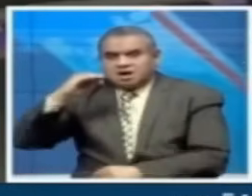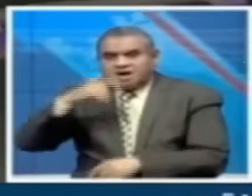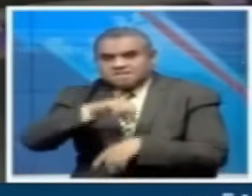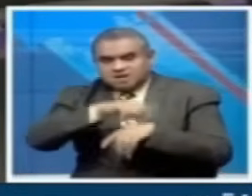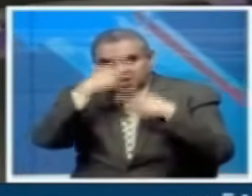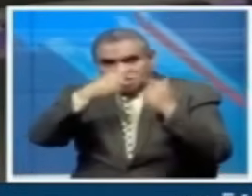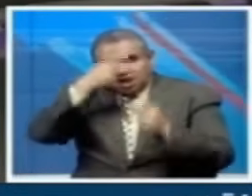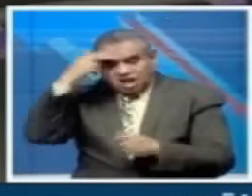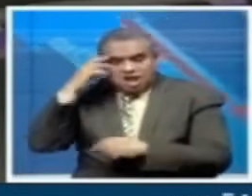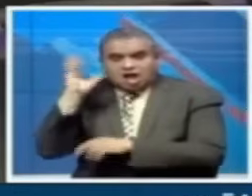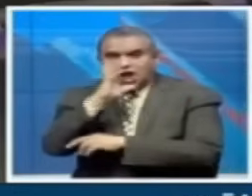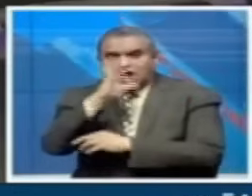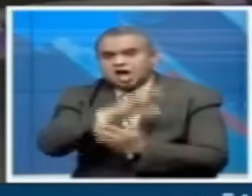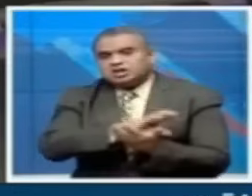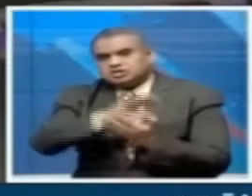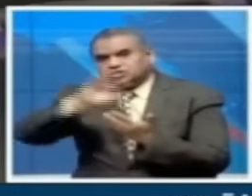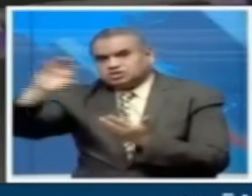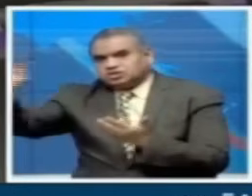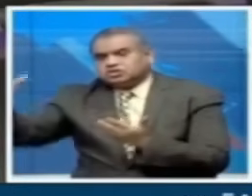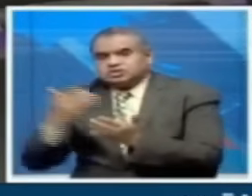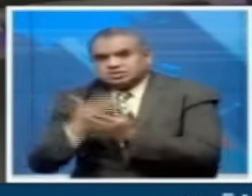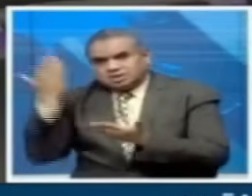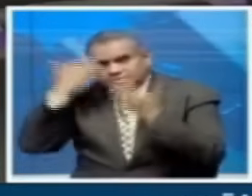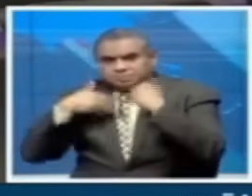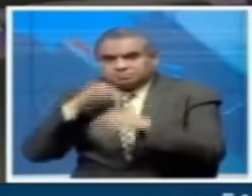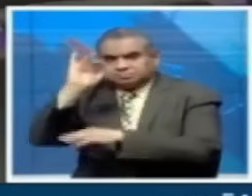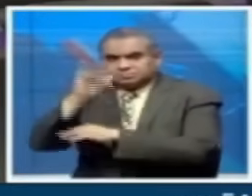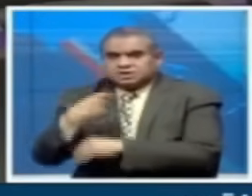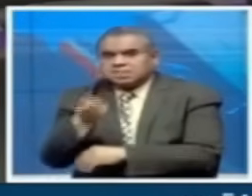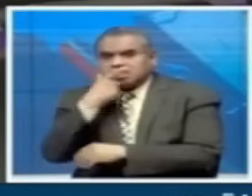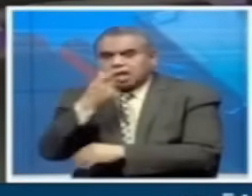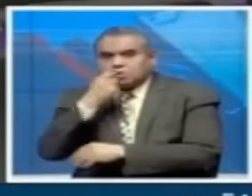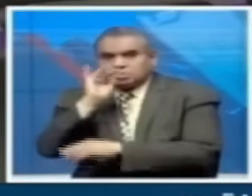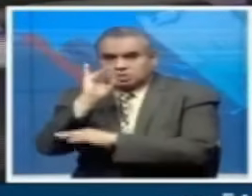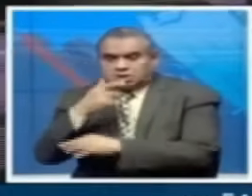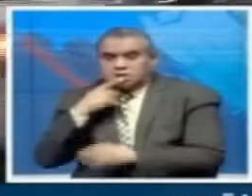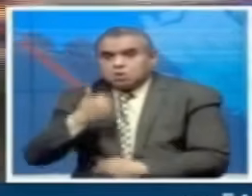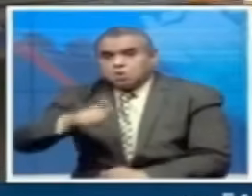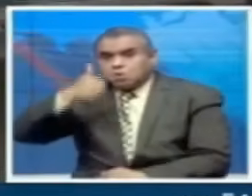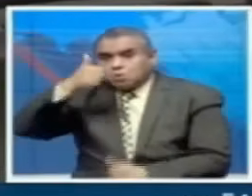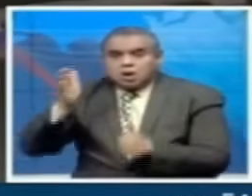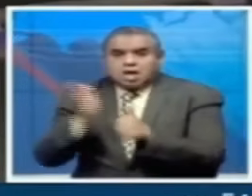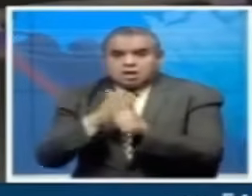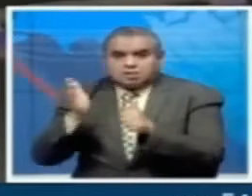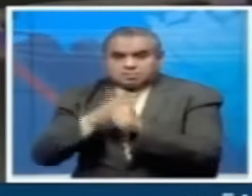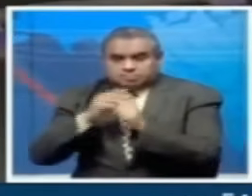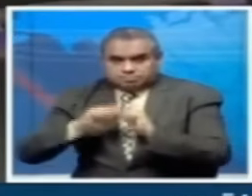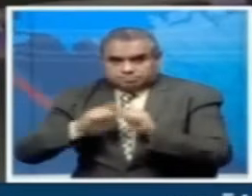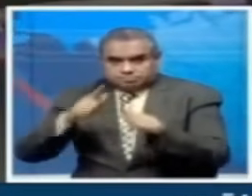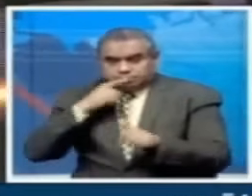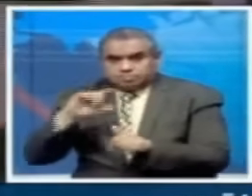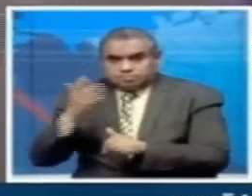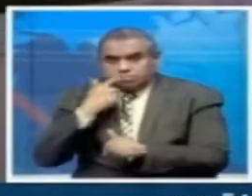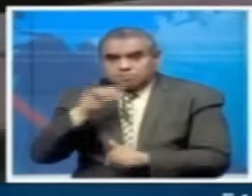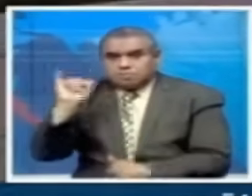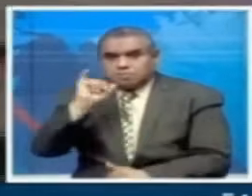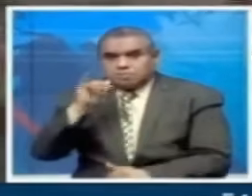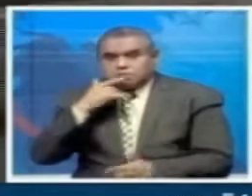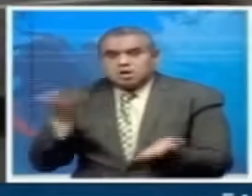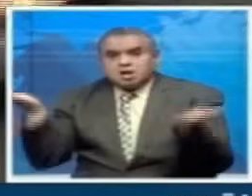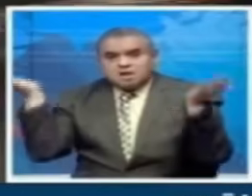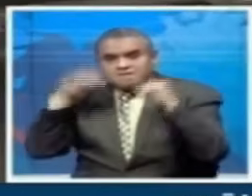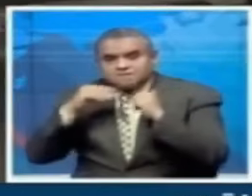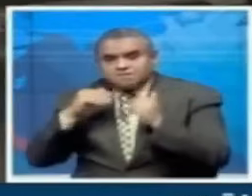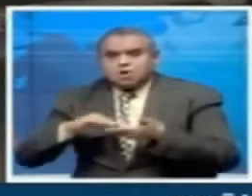غزة ويصلون إلى هذه المستشفيات. يمكن الخبر الأساسي كما ذكرت فيما يخص توافد